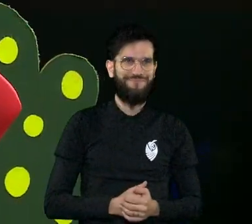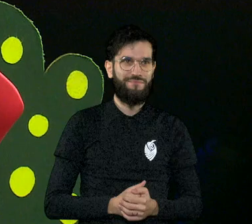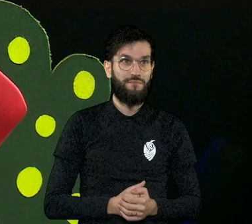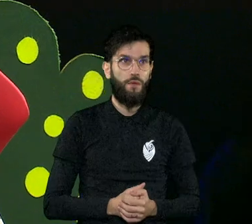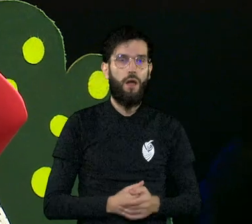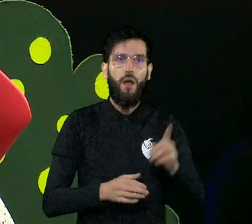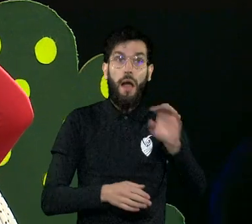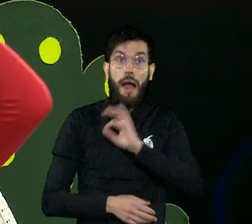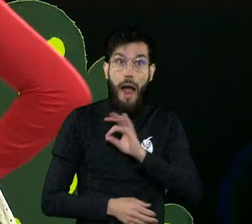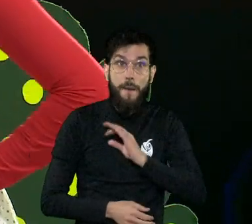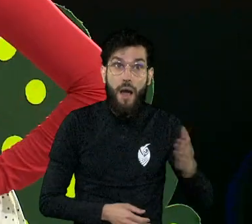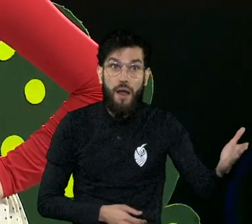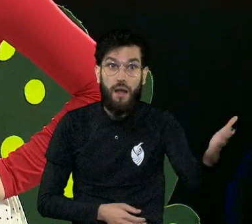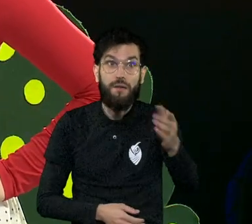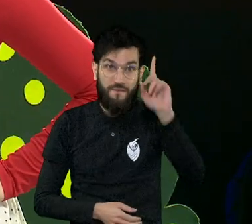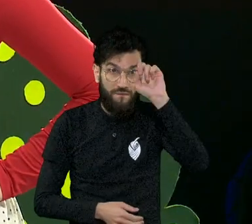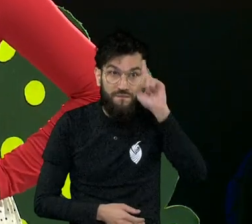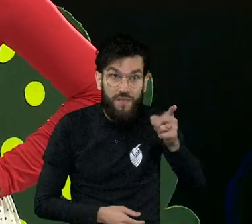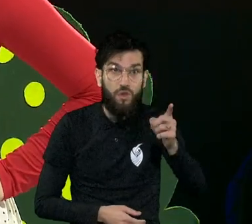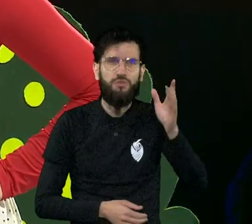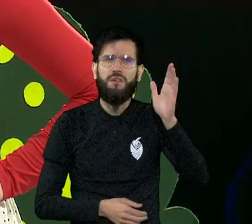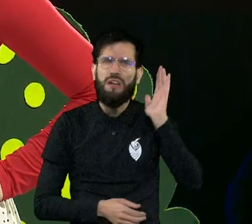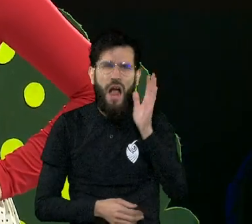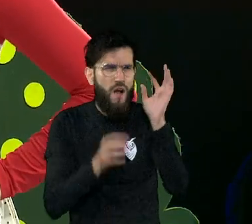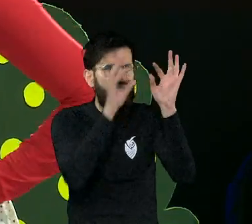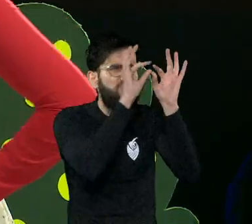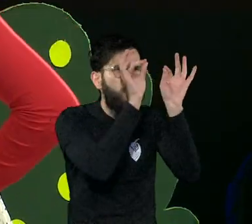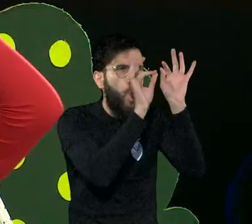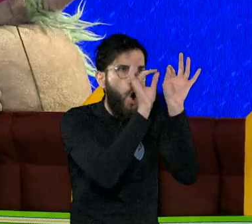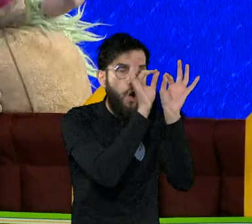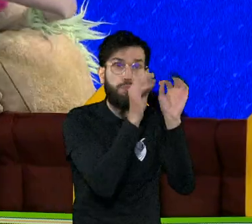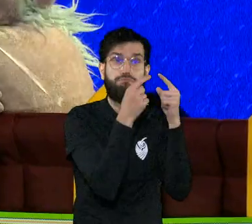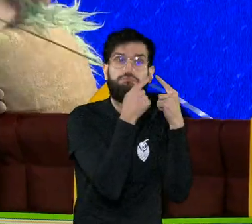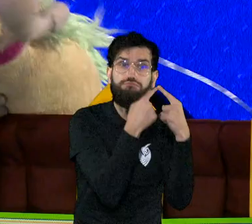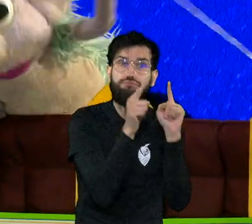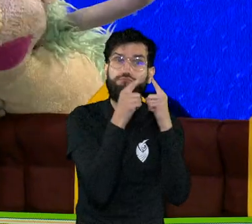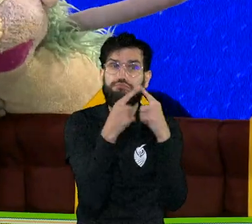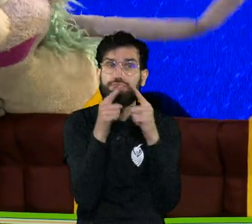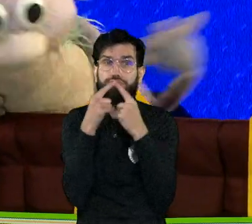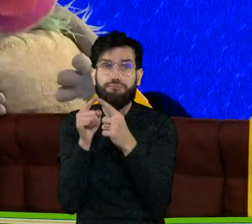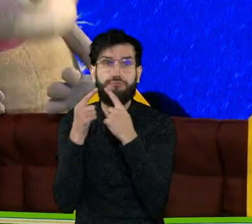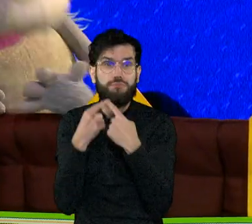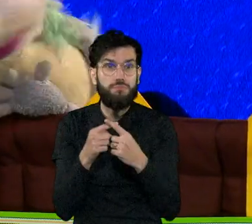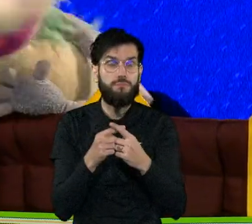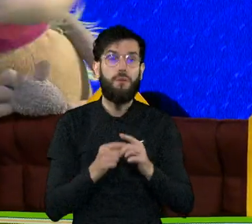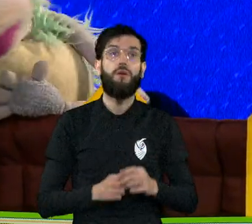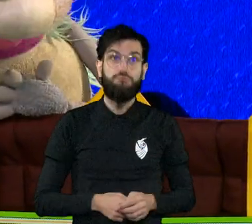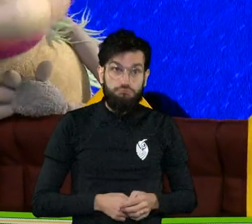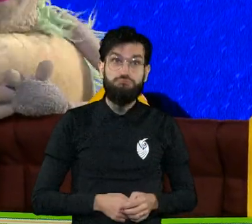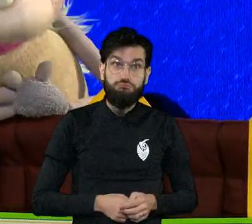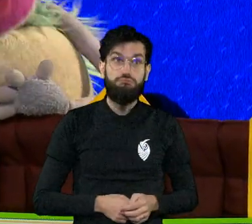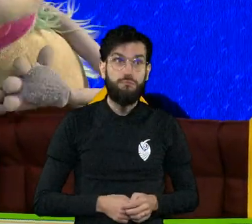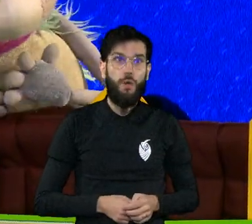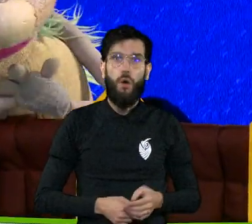kamoši, viete o tom, že každá vločka je úplne iná? Čo? Tak to som nevedela, to bude